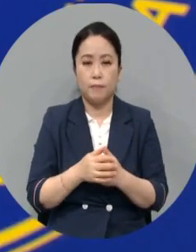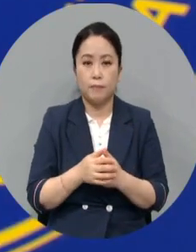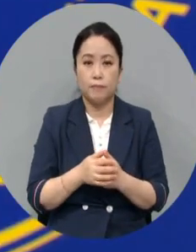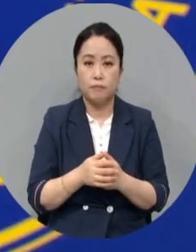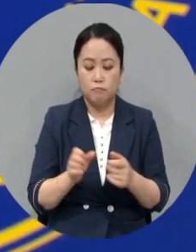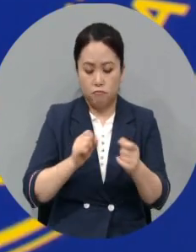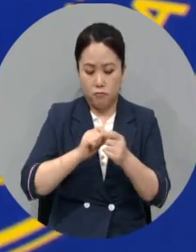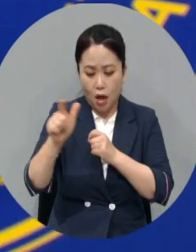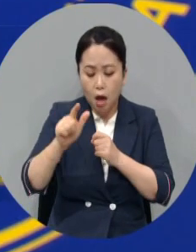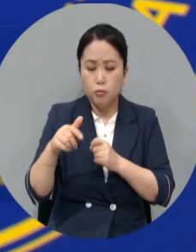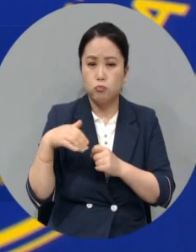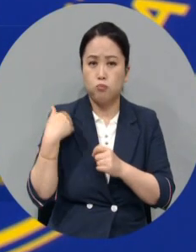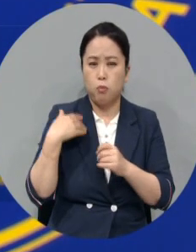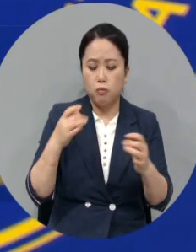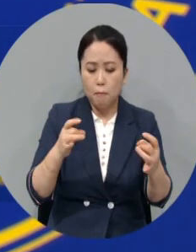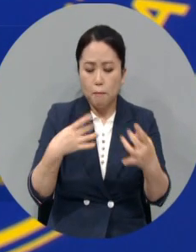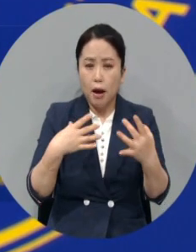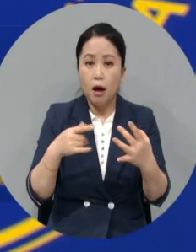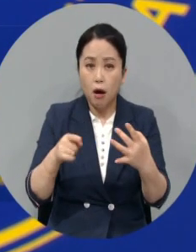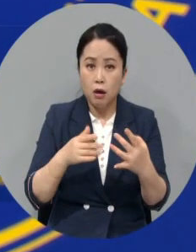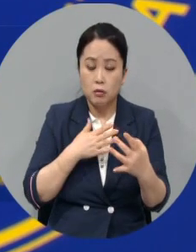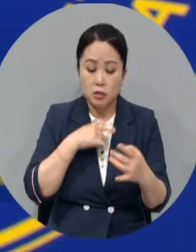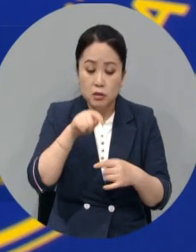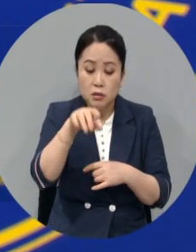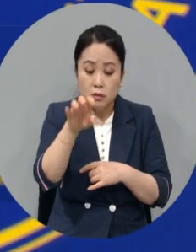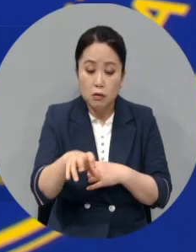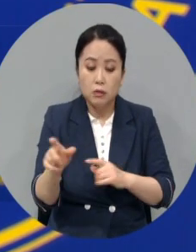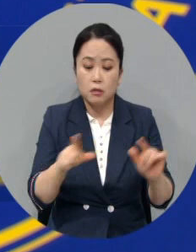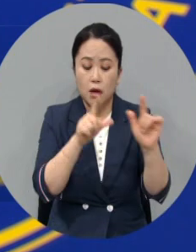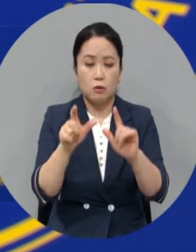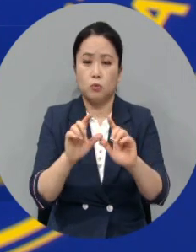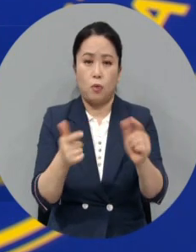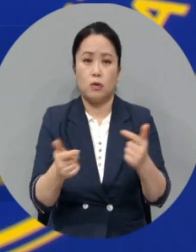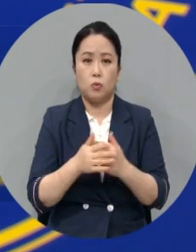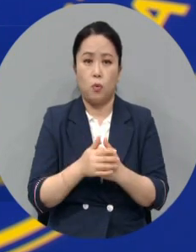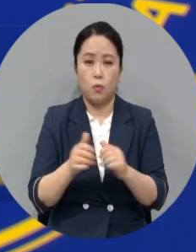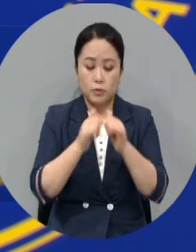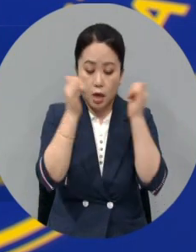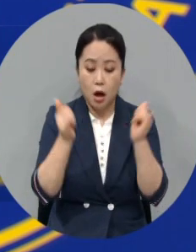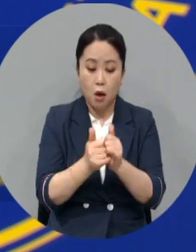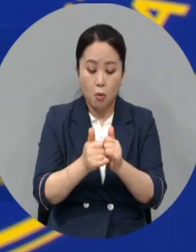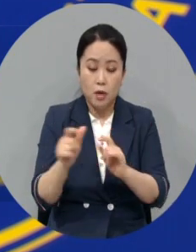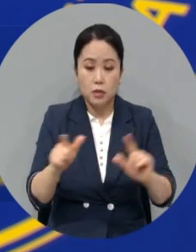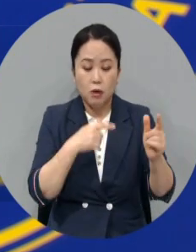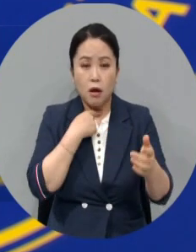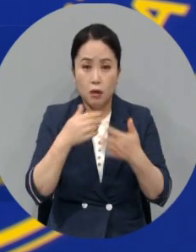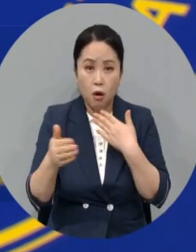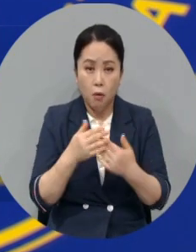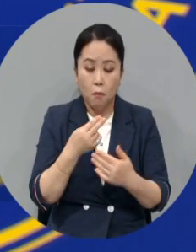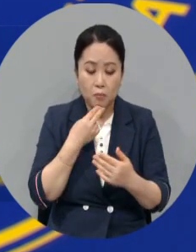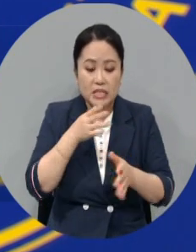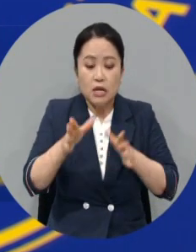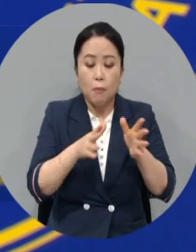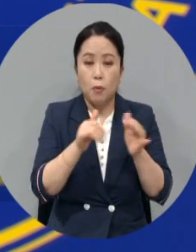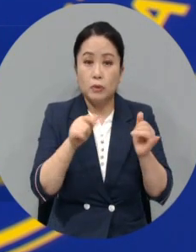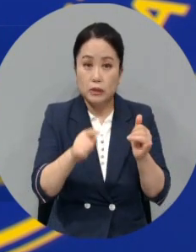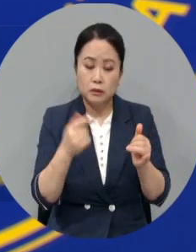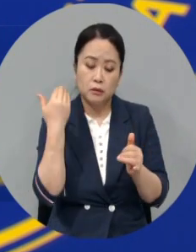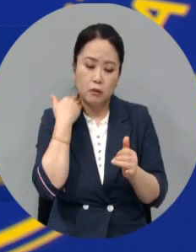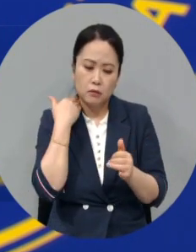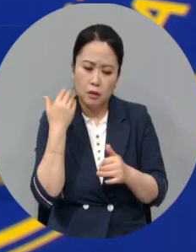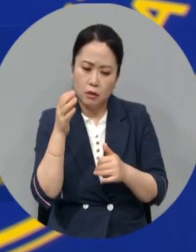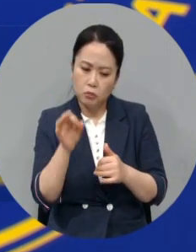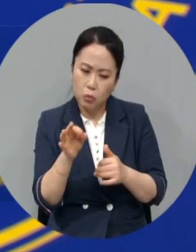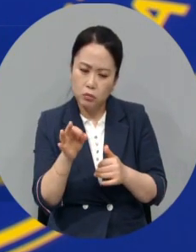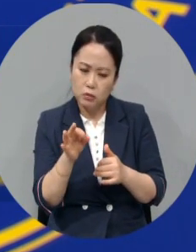대부분 모르고 당할 수밖에 없습니다. 제가 그 지역에 살아본 것도 아니고 사회생활 경험이 없다 보면 전세 시세가 적당한지 아닌지